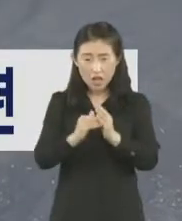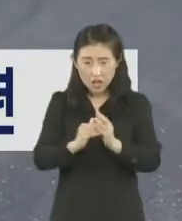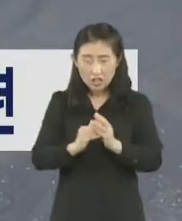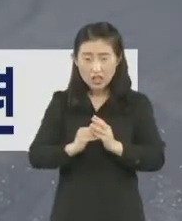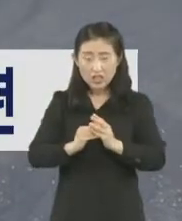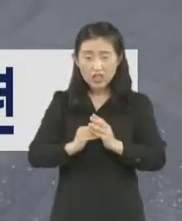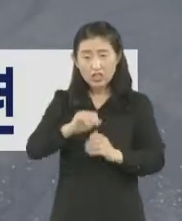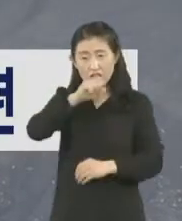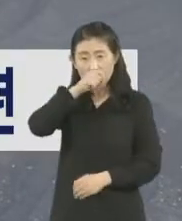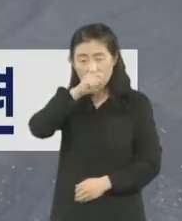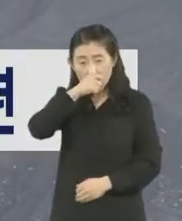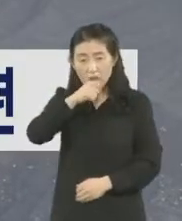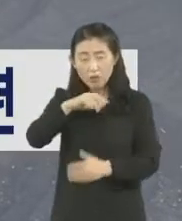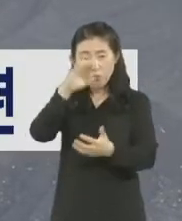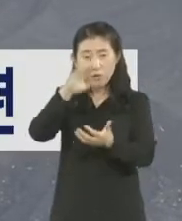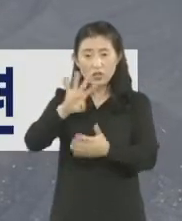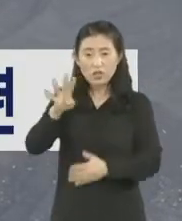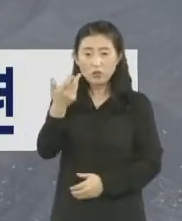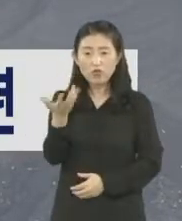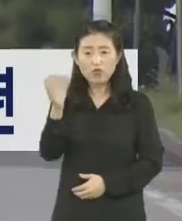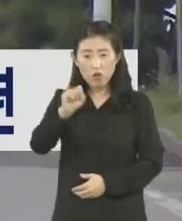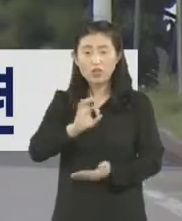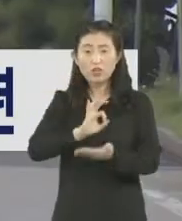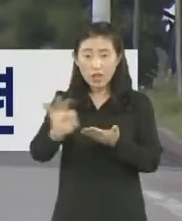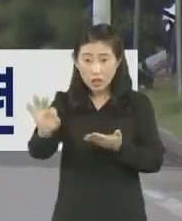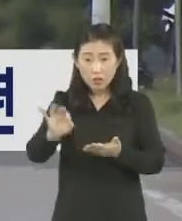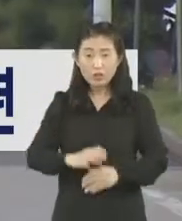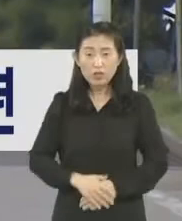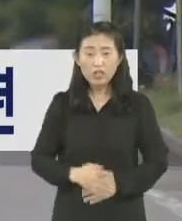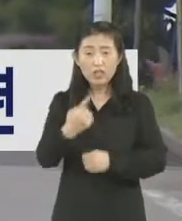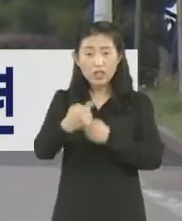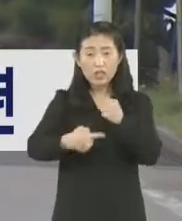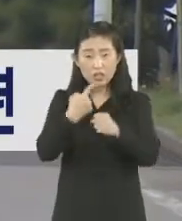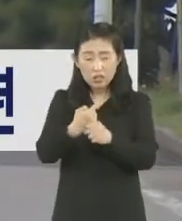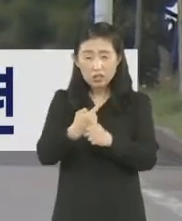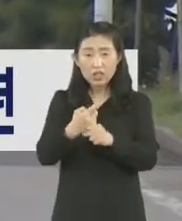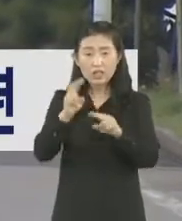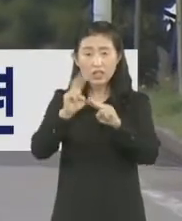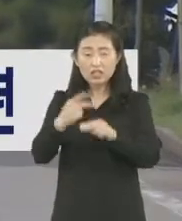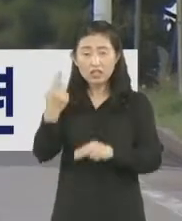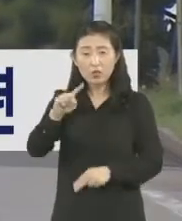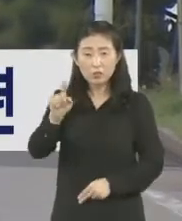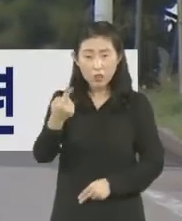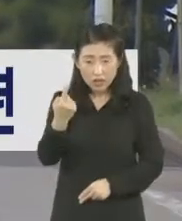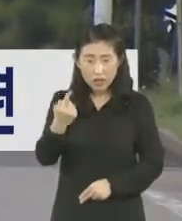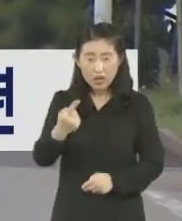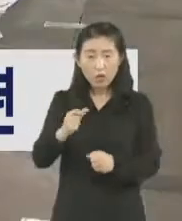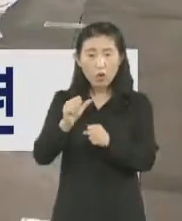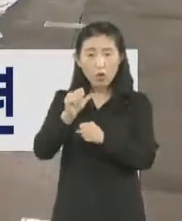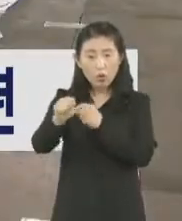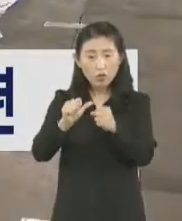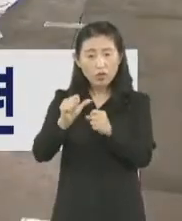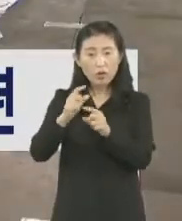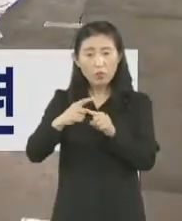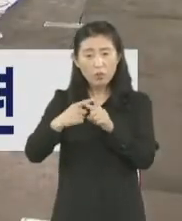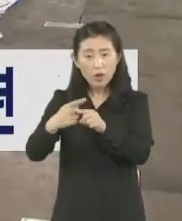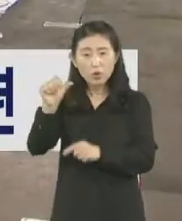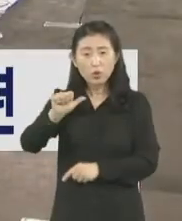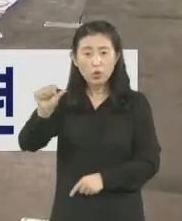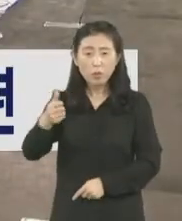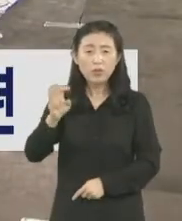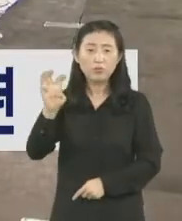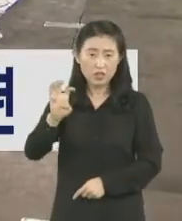3 127억 원 등 모두 자백 9억 원을 투입해 연간 천 100개씩 5년간 5500 설원 개의 일자리를